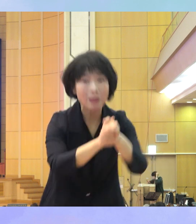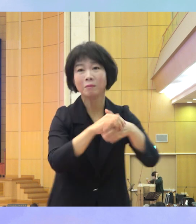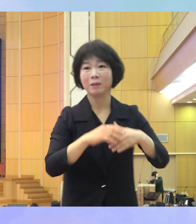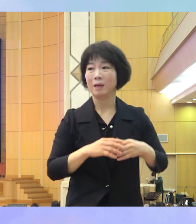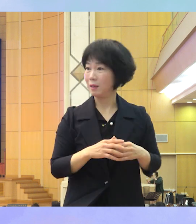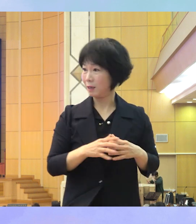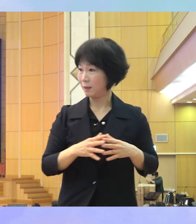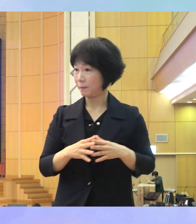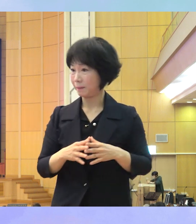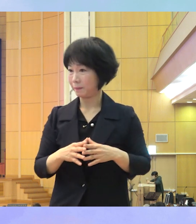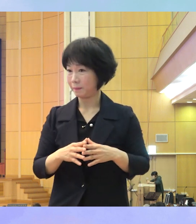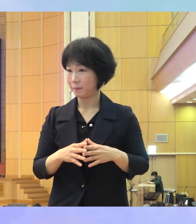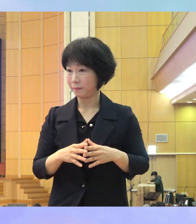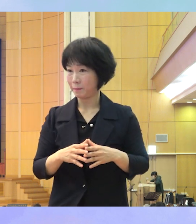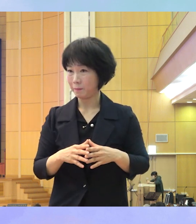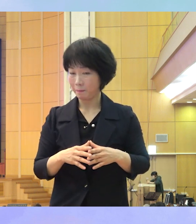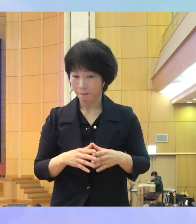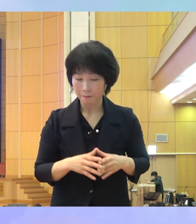11절.